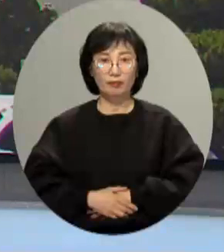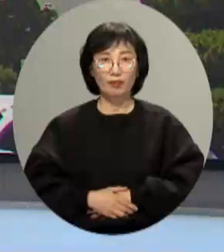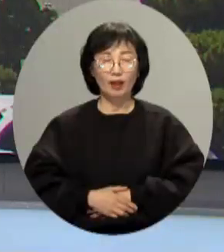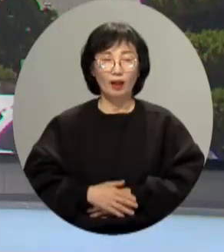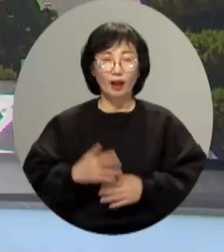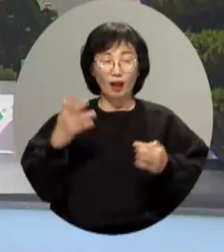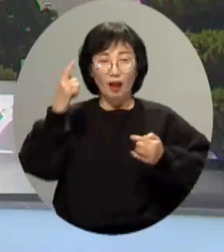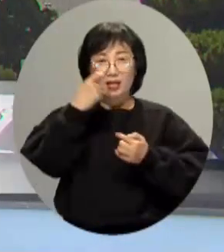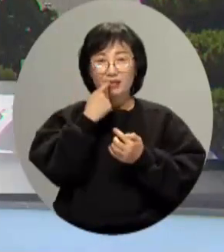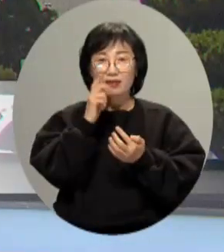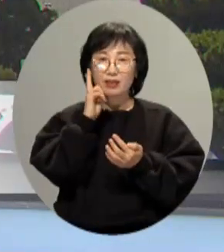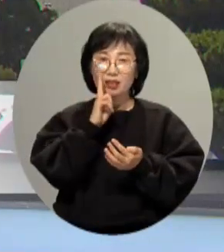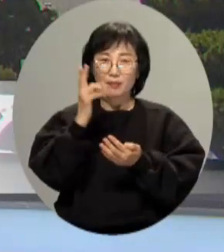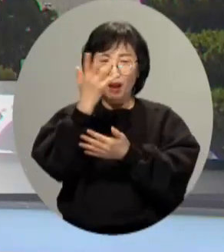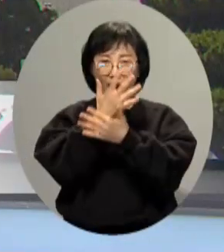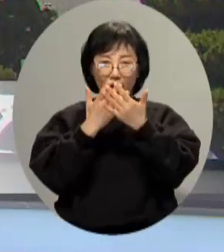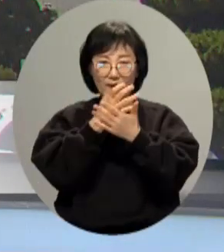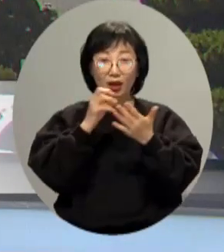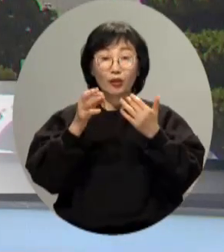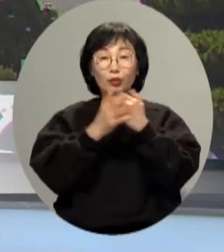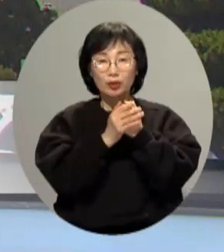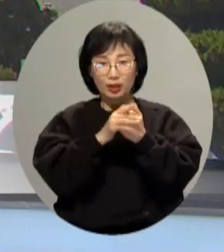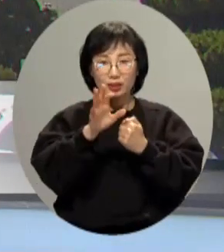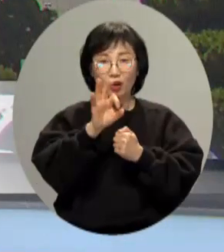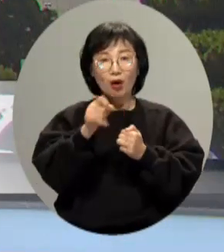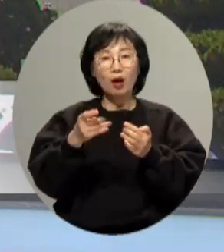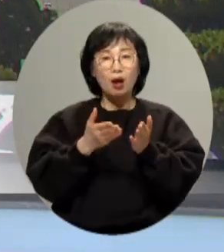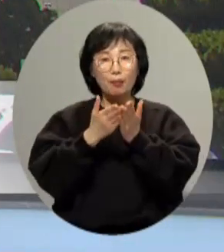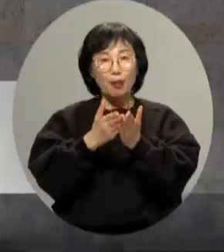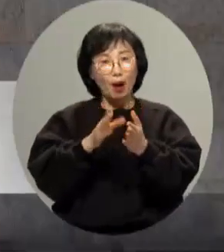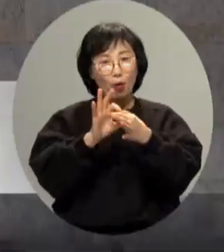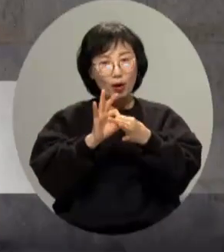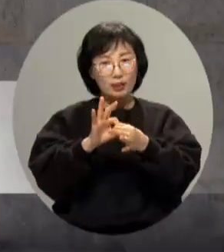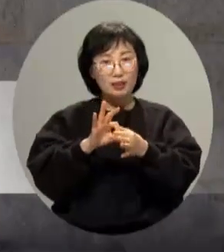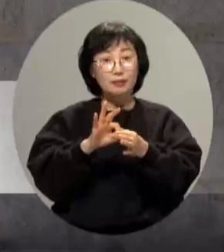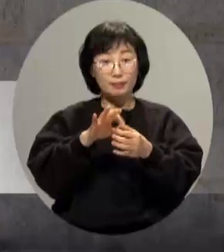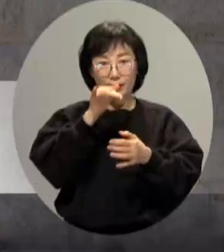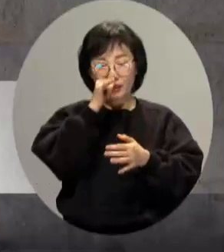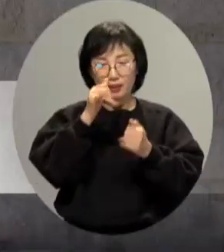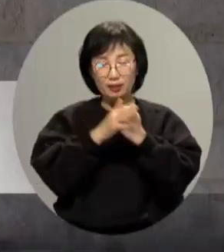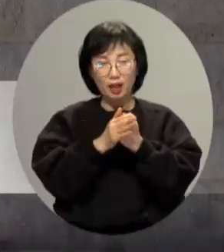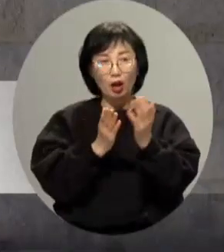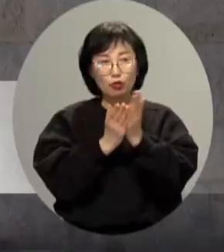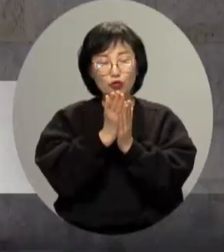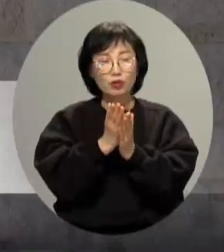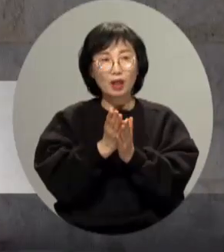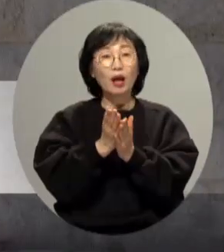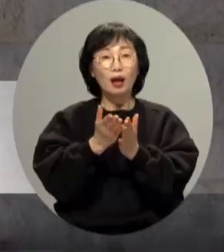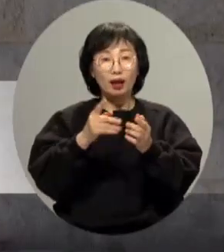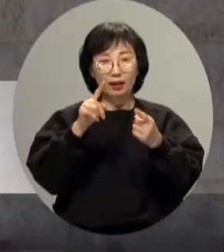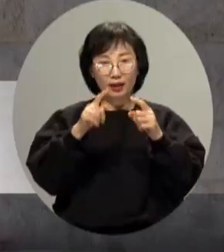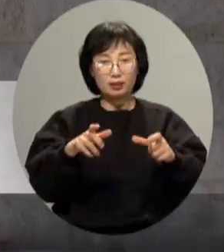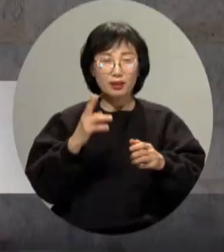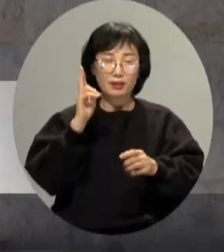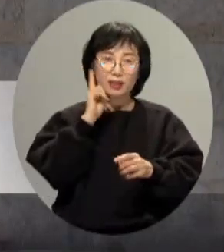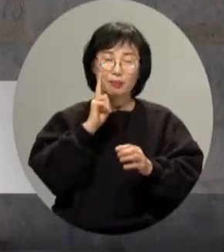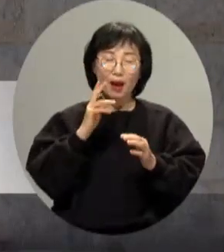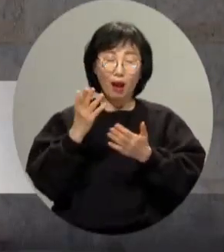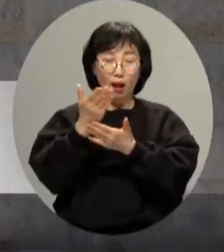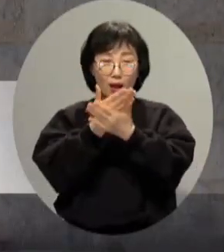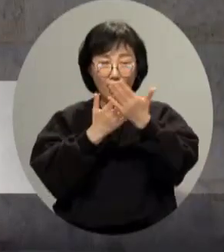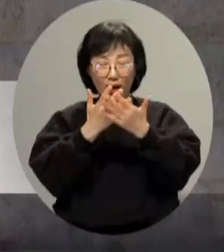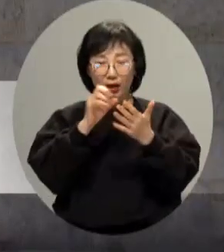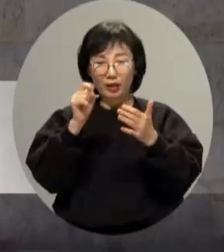짙은 안개로 인한 연안 사고 위험 예보 관심 단계가 발령됐습니다. 군산해양경찰서는 짙은 안개로 인해